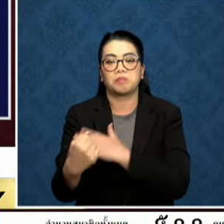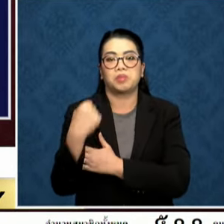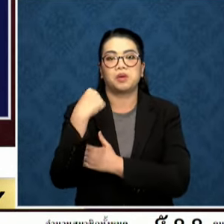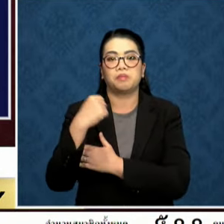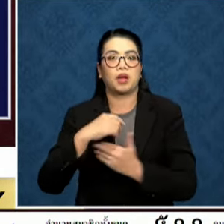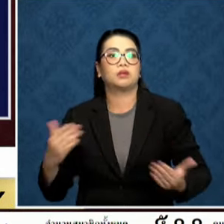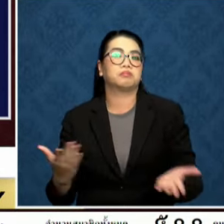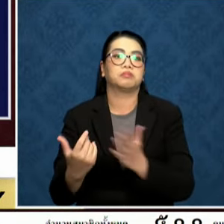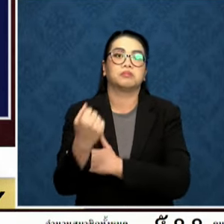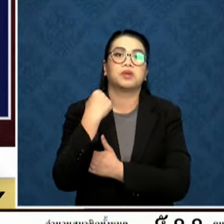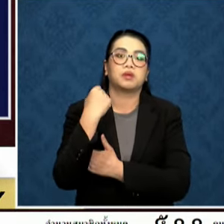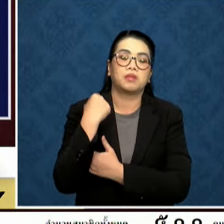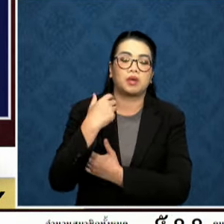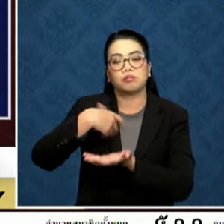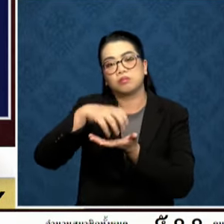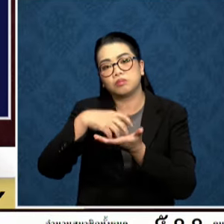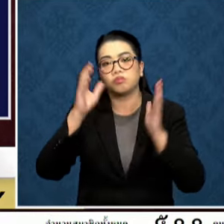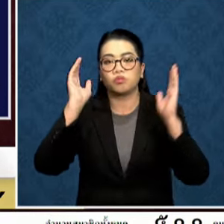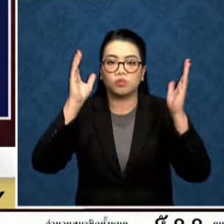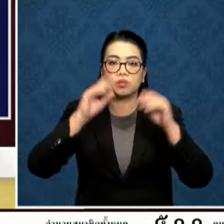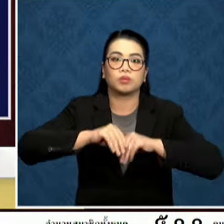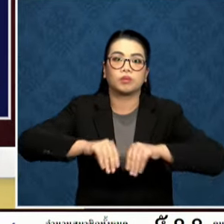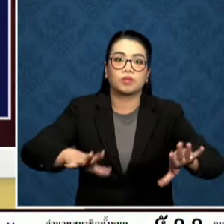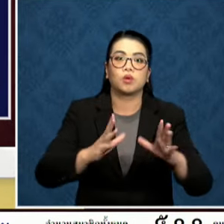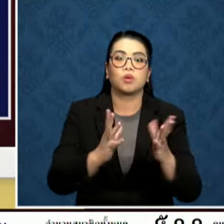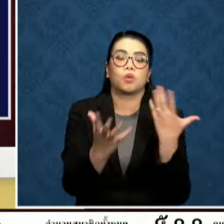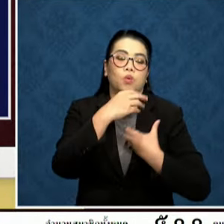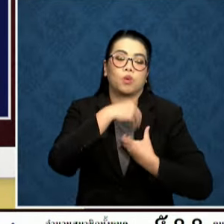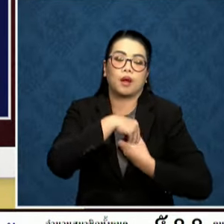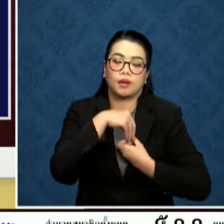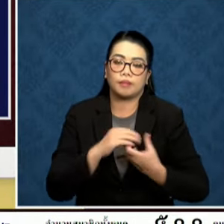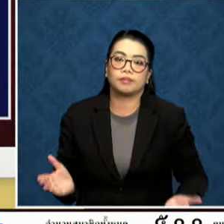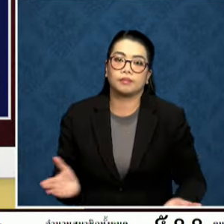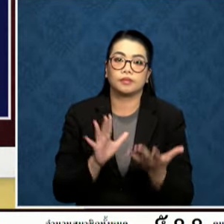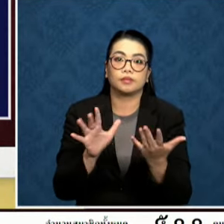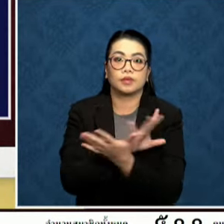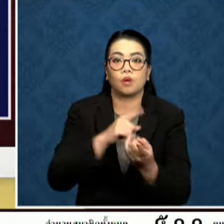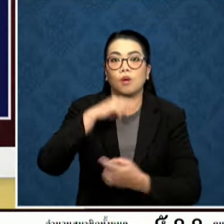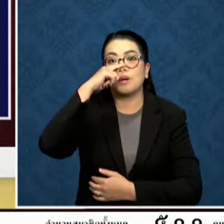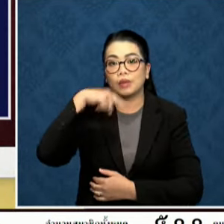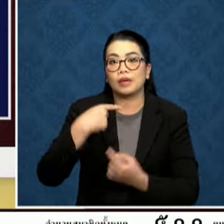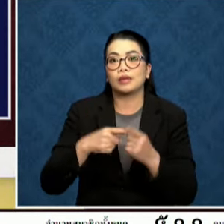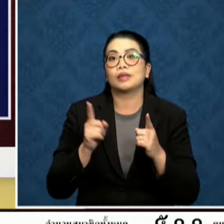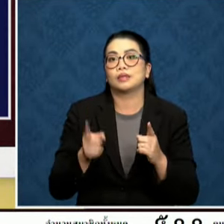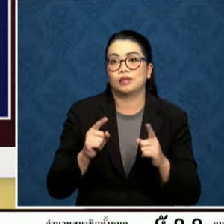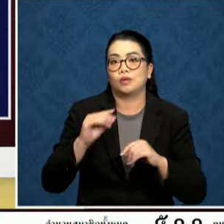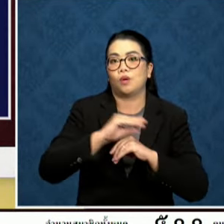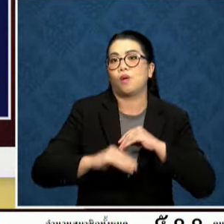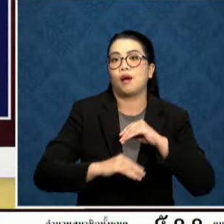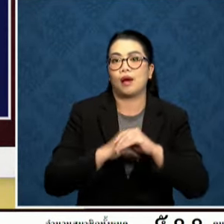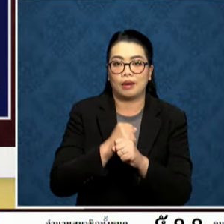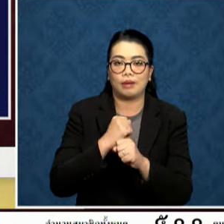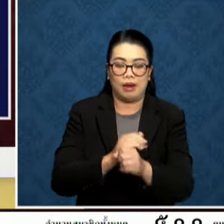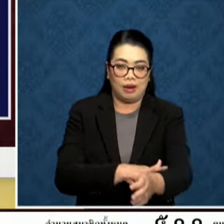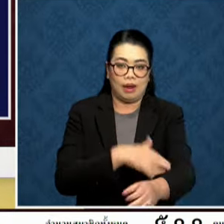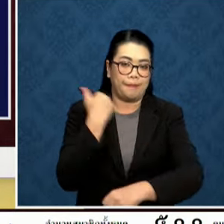เพื่อพลังสื่อสารเิมสร้างเสริมสร้างคุณธรรมสังคมไทยอย่างงี้เป็นต้นแต่จริงๆแล้วโครงการเดียวกันเนี่ยทำมาตั้งแต่ปี